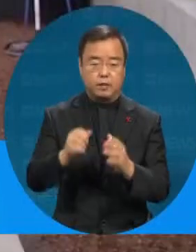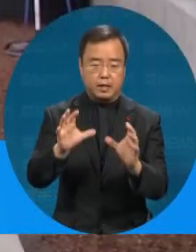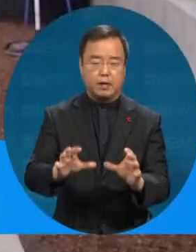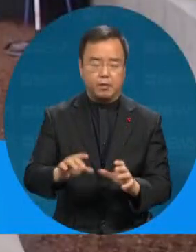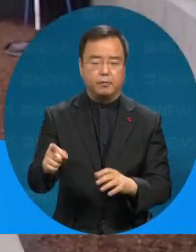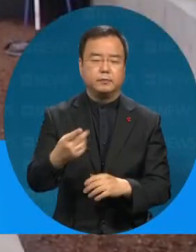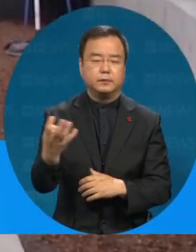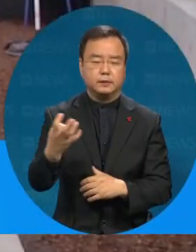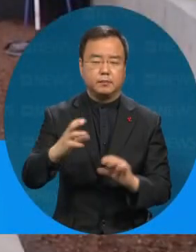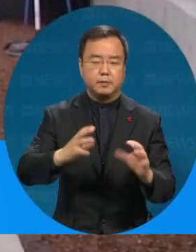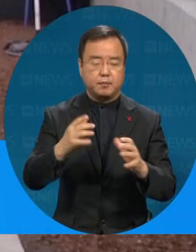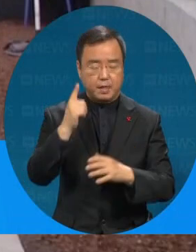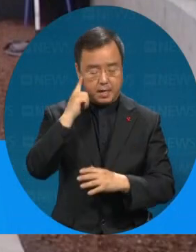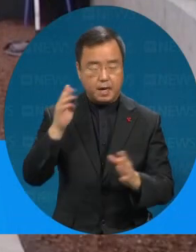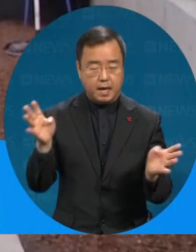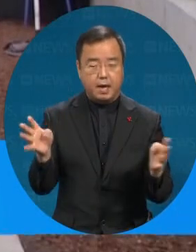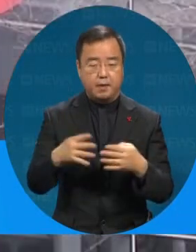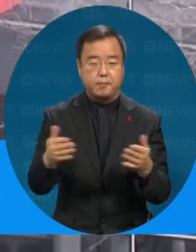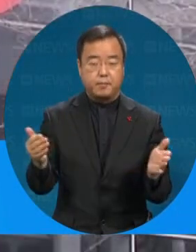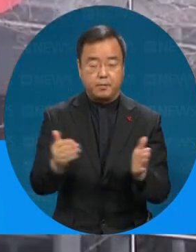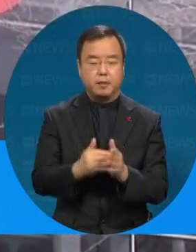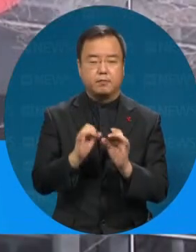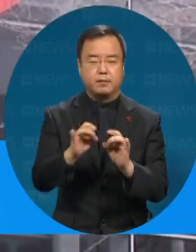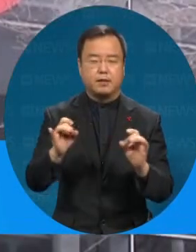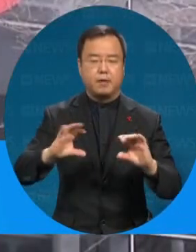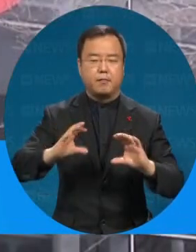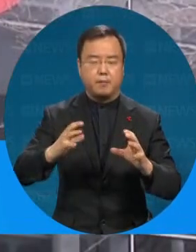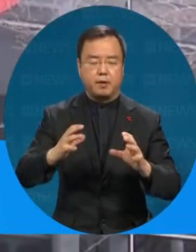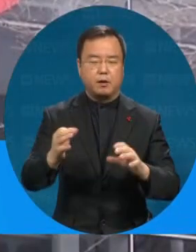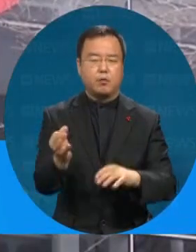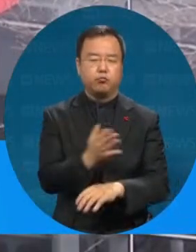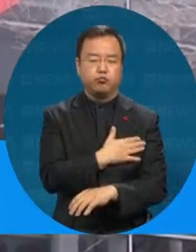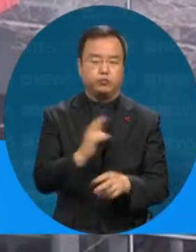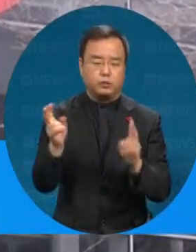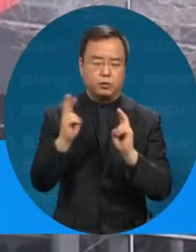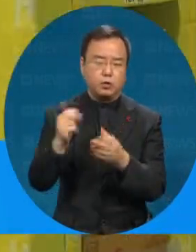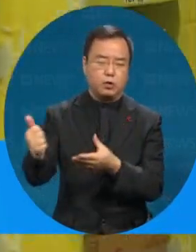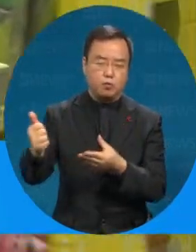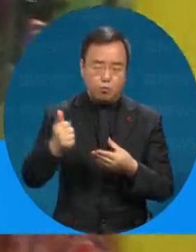이 조세 개혁안은 각국 정부가 부유한 기업을 자국으로 유치하려